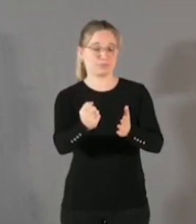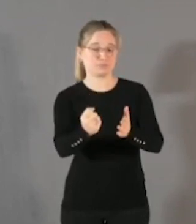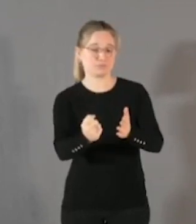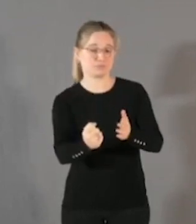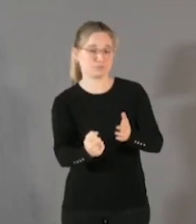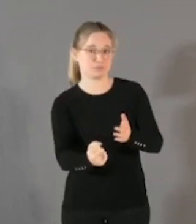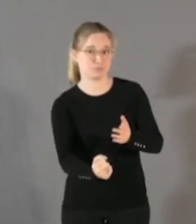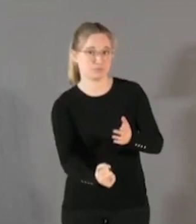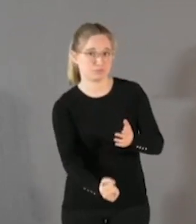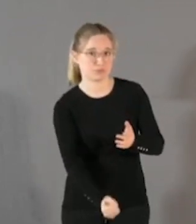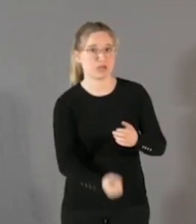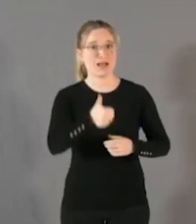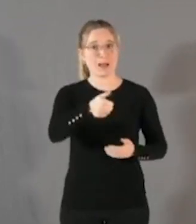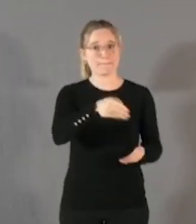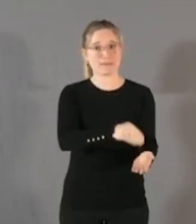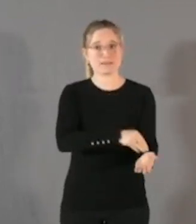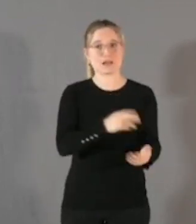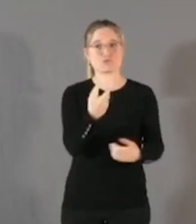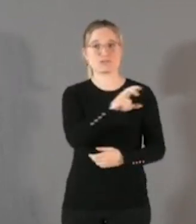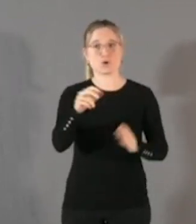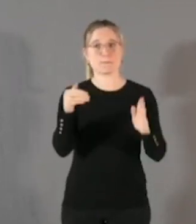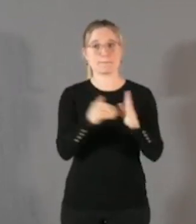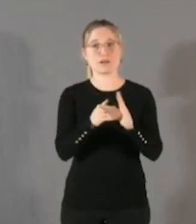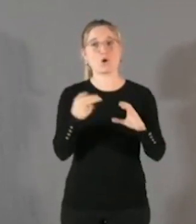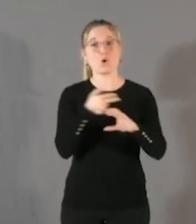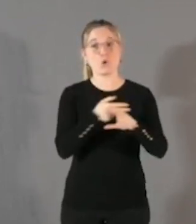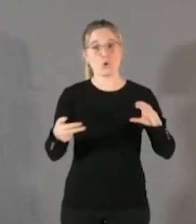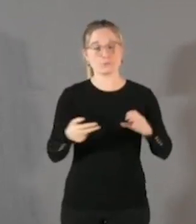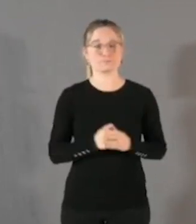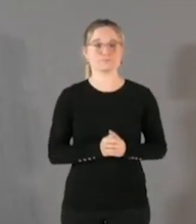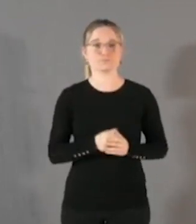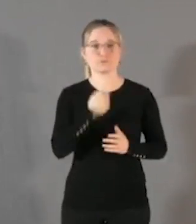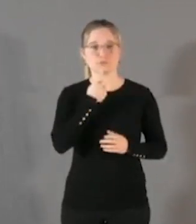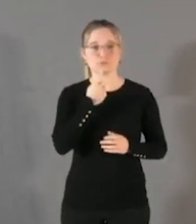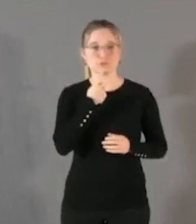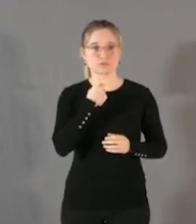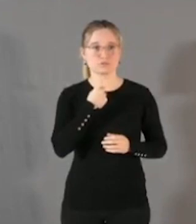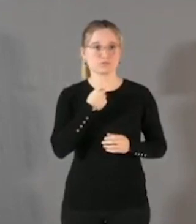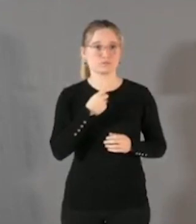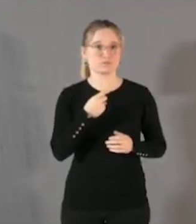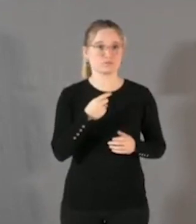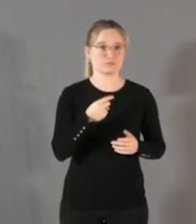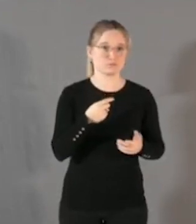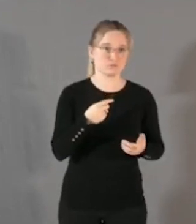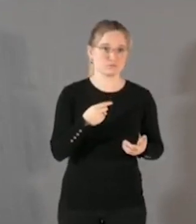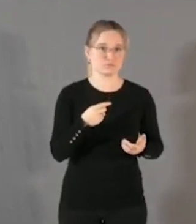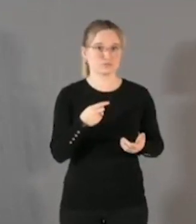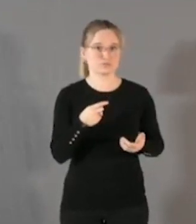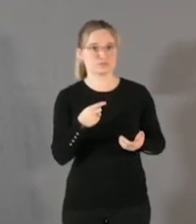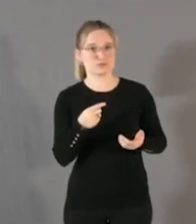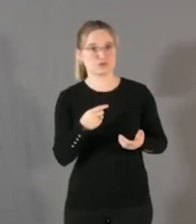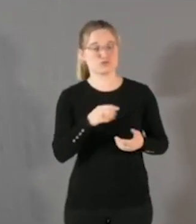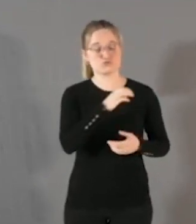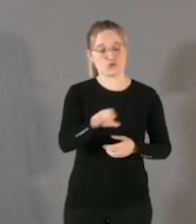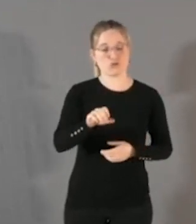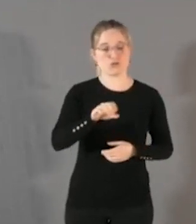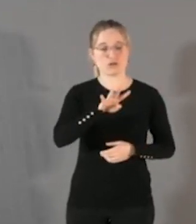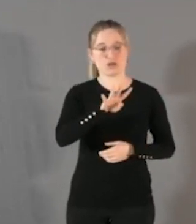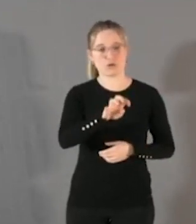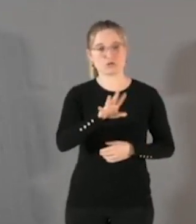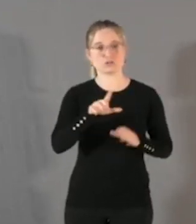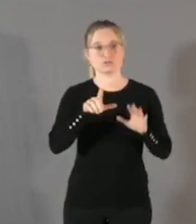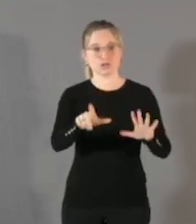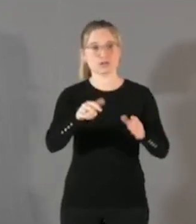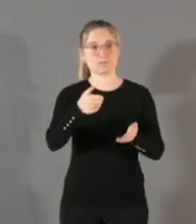même payer 33 millions d'euros d'intérêts cette année et 147 millions du capital remboursé.